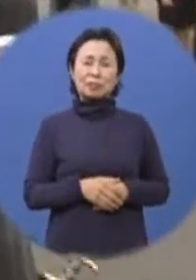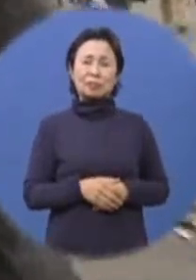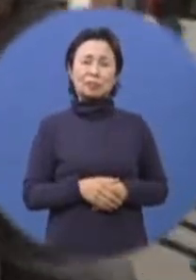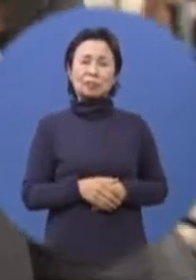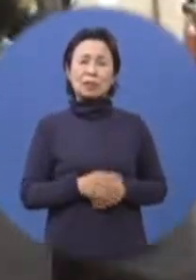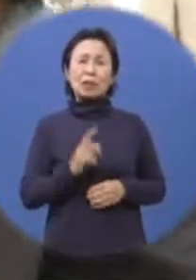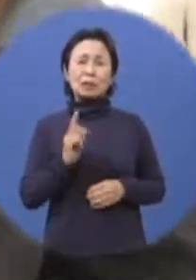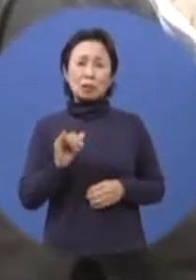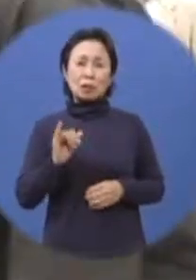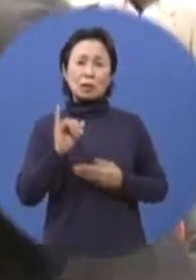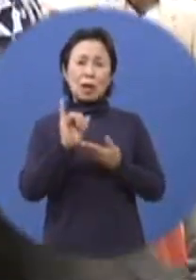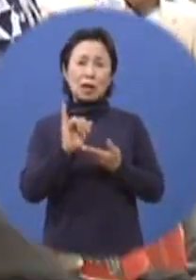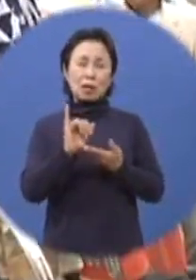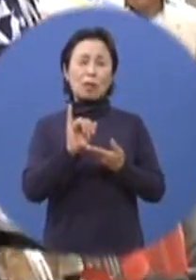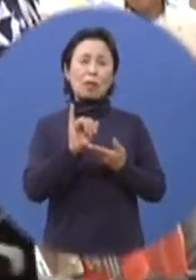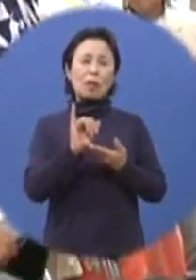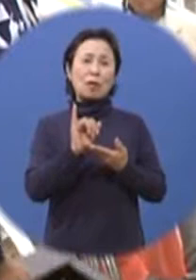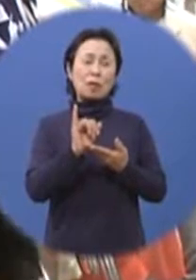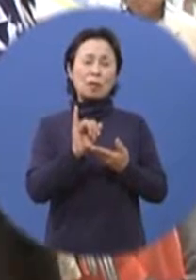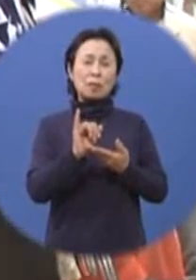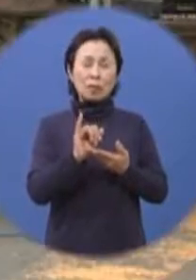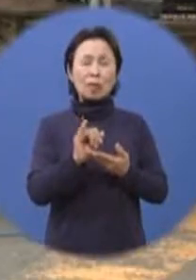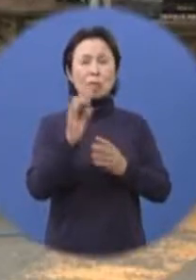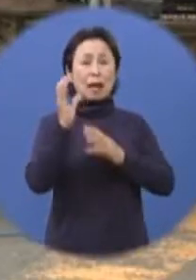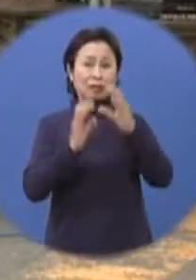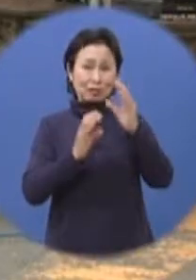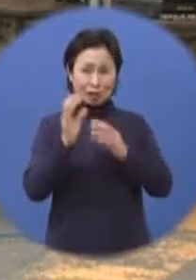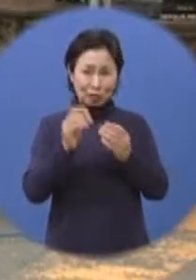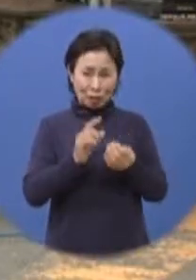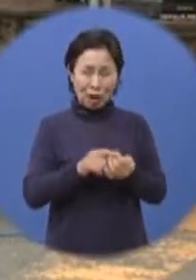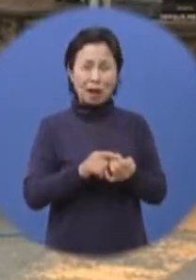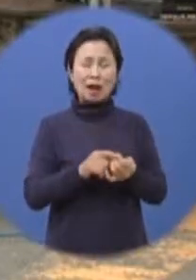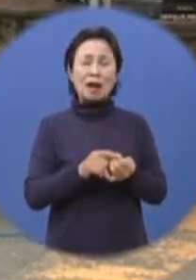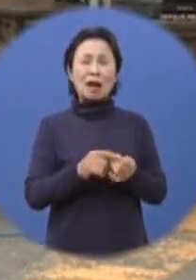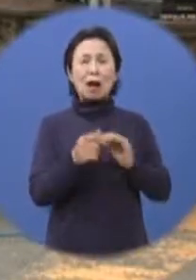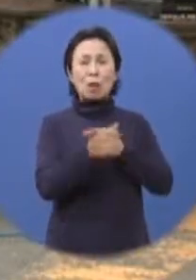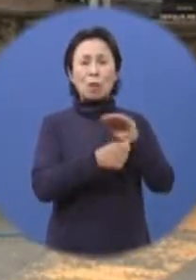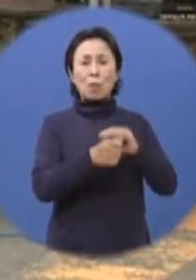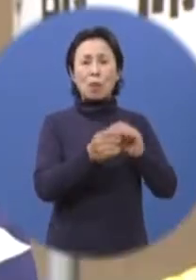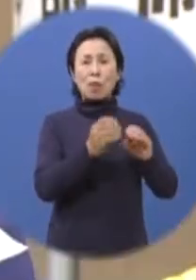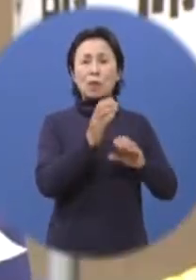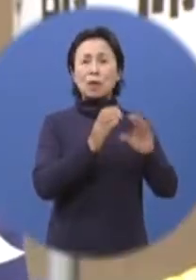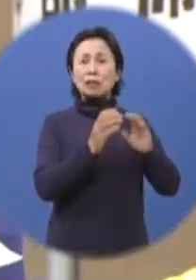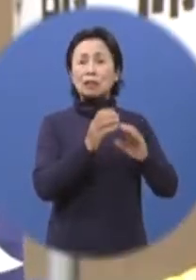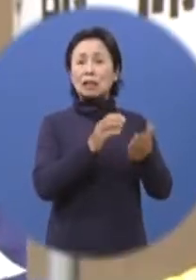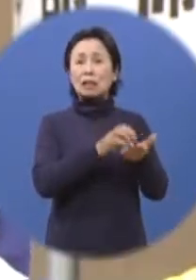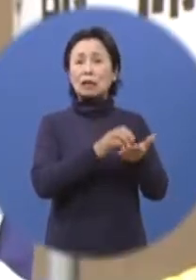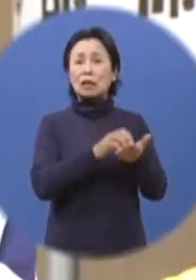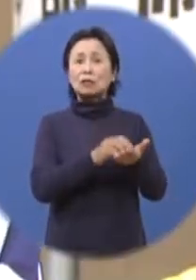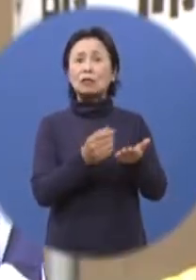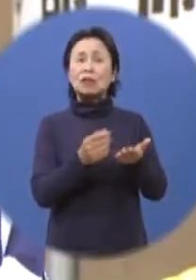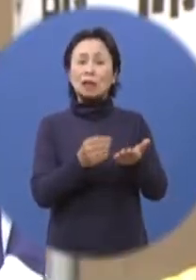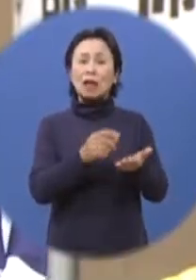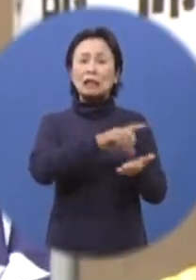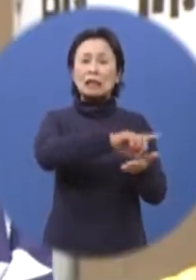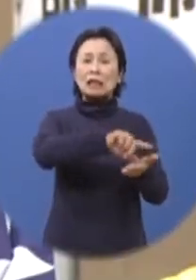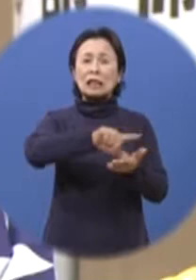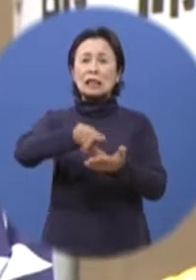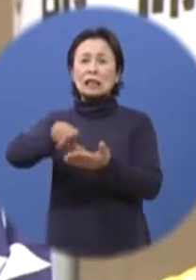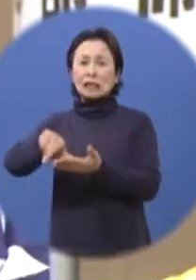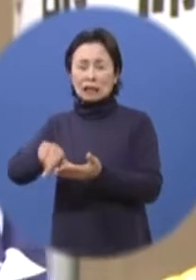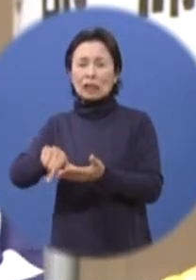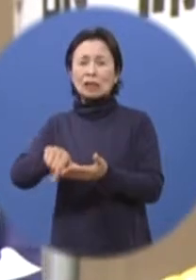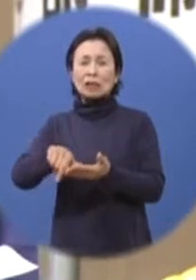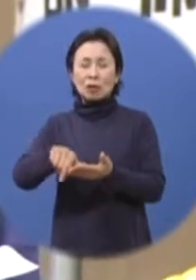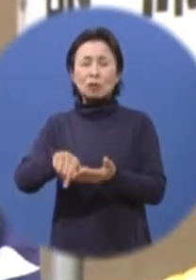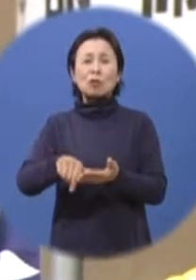ブーバーあの検証さだったりなのでごぼう末に紹介されるような各地域の妻で